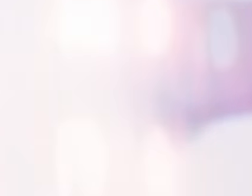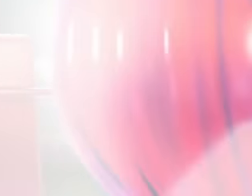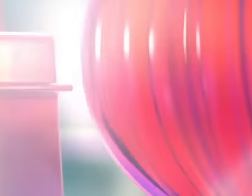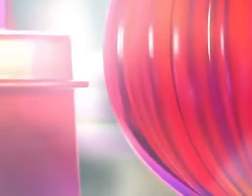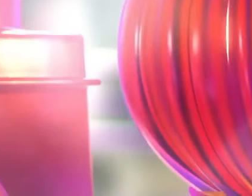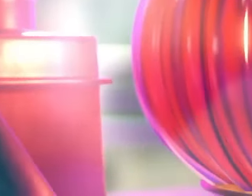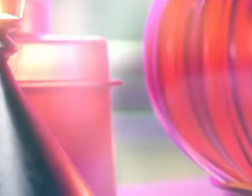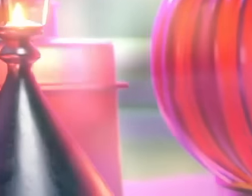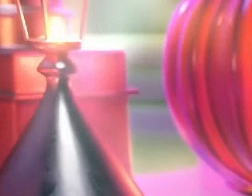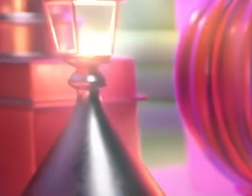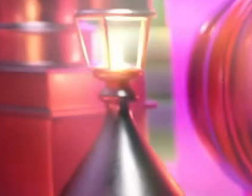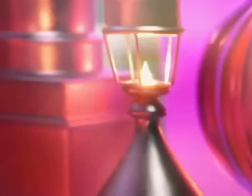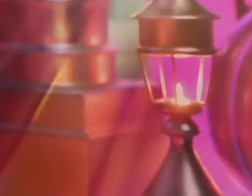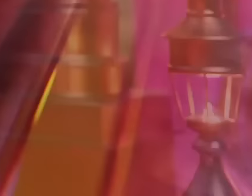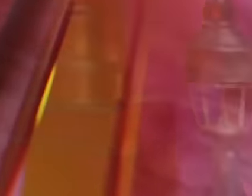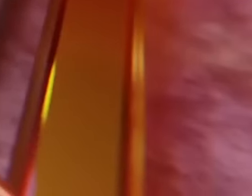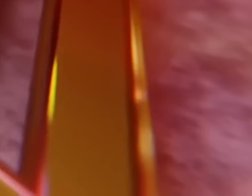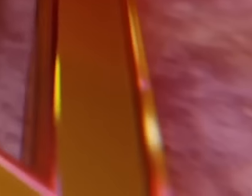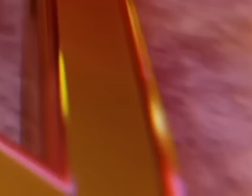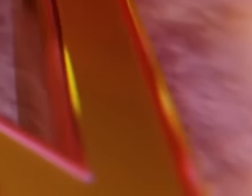هُجَّتَيْنِ